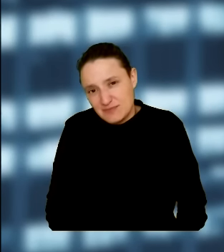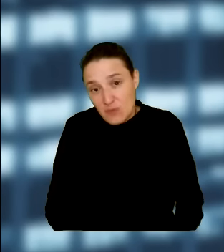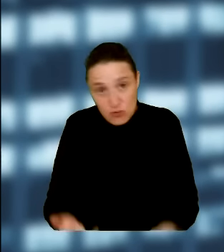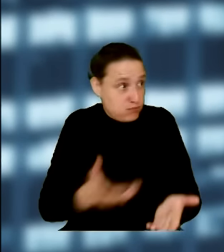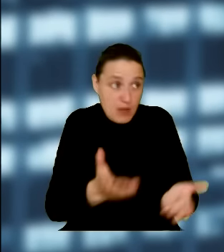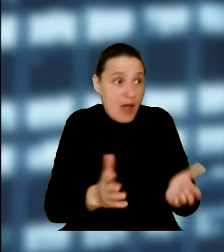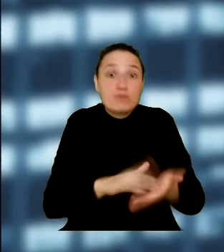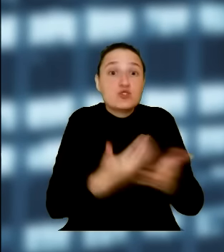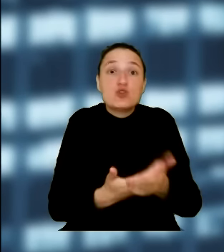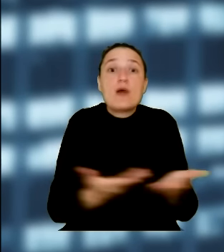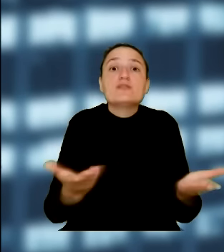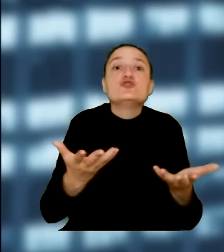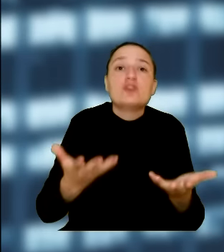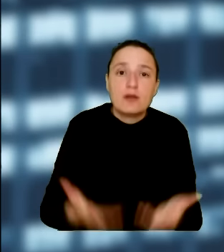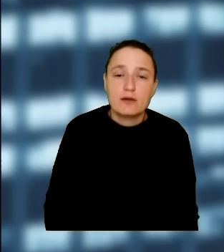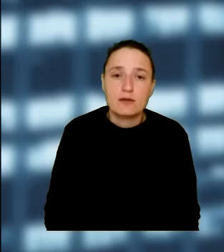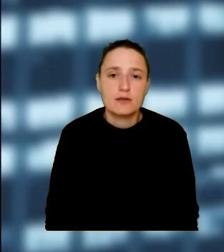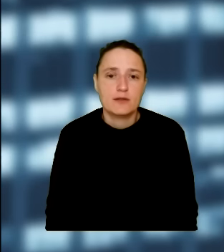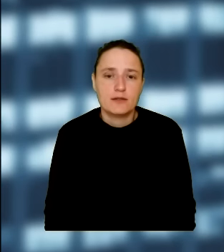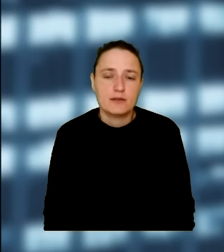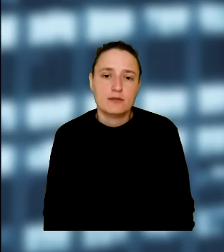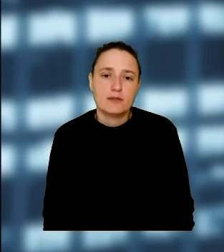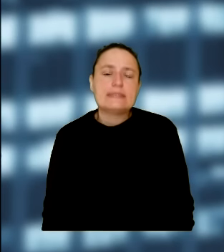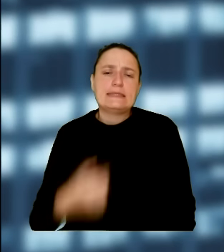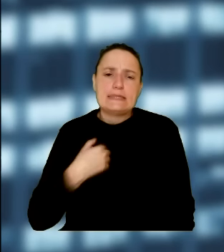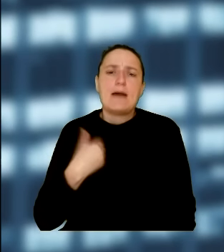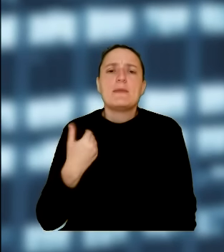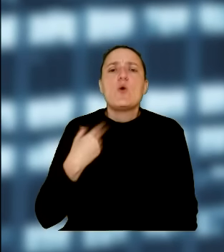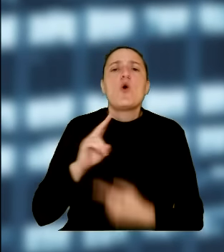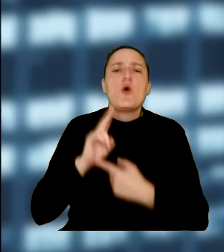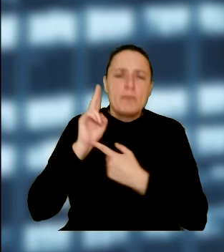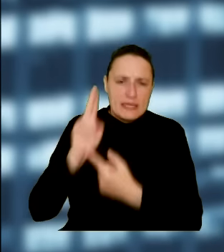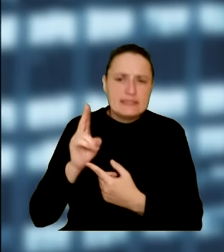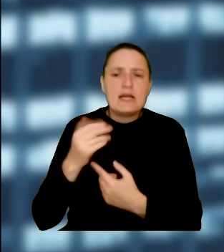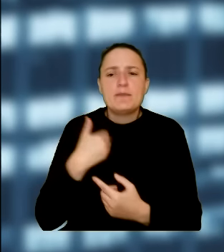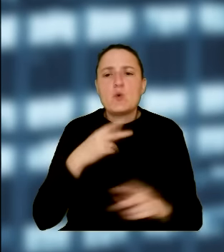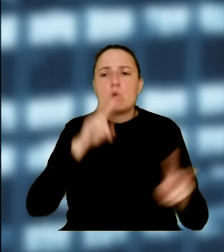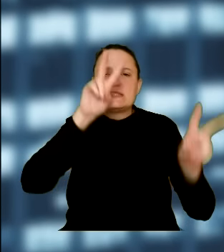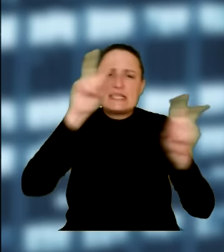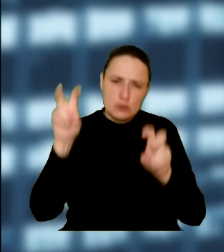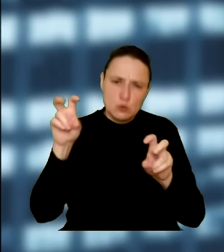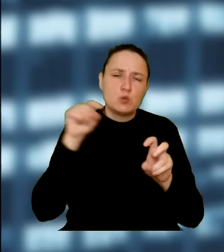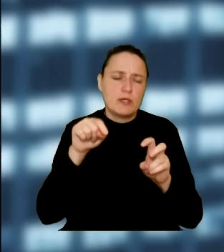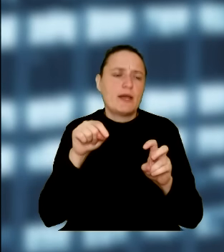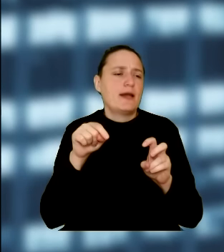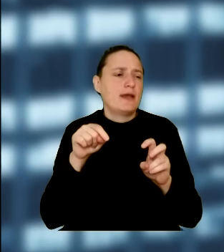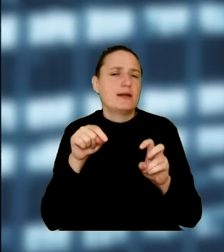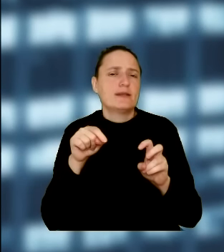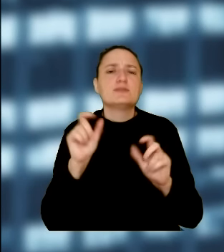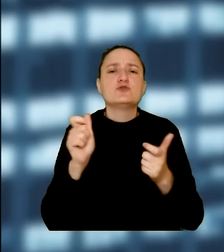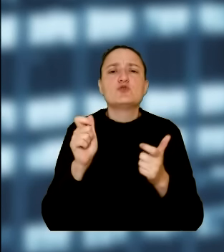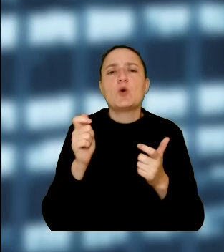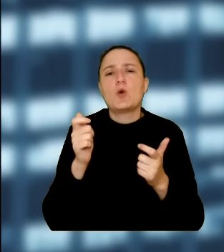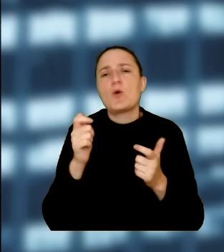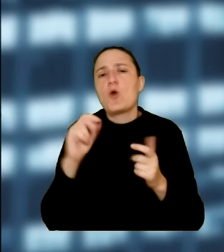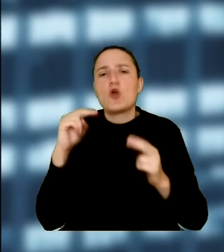przykład. Ja państwu obiecałem, że zacytuję komentarz do tych słów